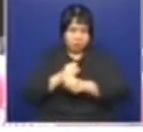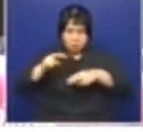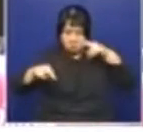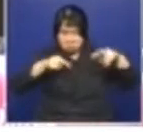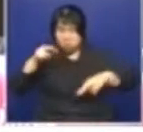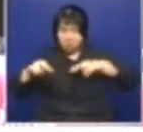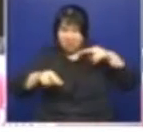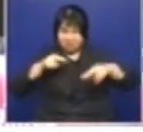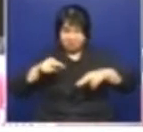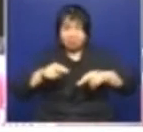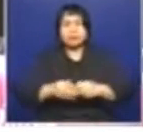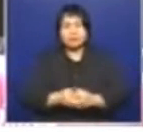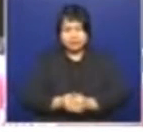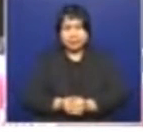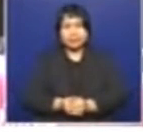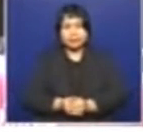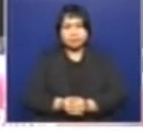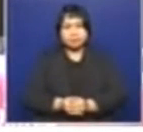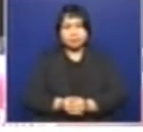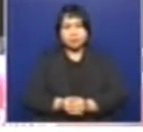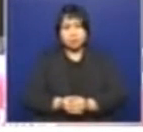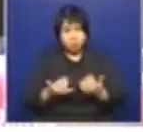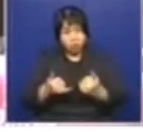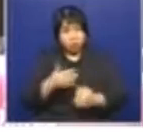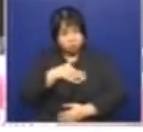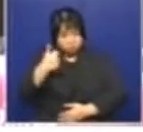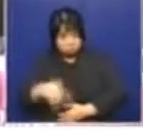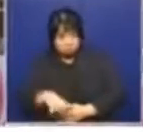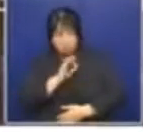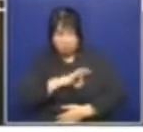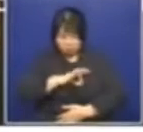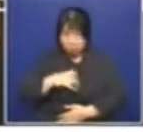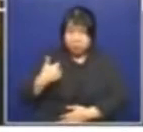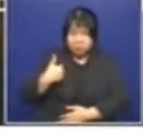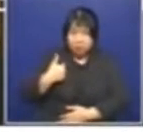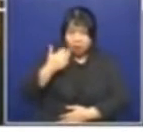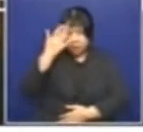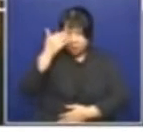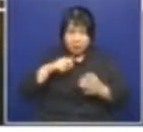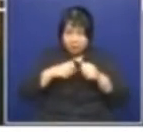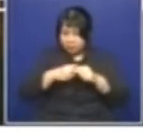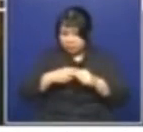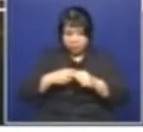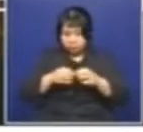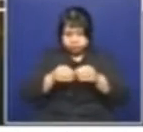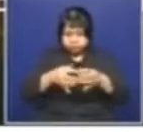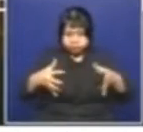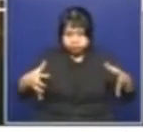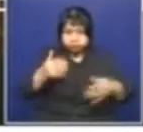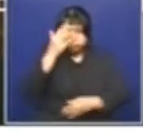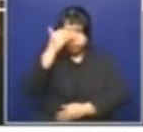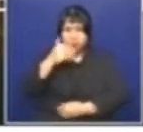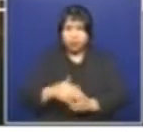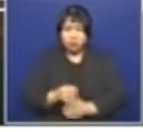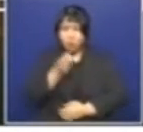วันนี้รู้สึกไม่สบายใจบ้างไหมฮะทำไมมันเลยไปขนาดนั้นนะครับไปวิเคราะห์มูลเหตุดี